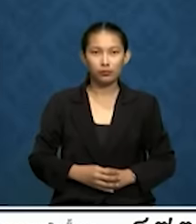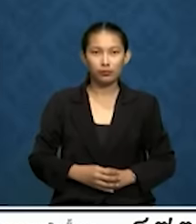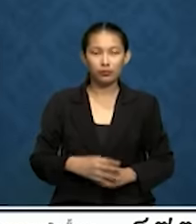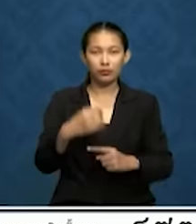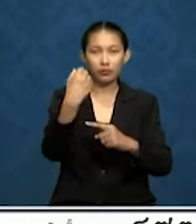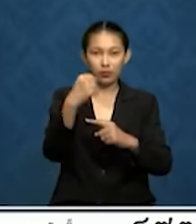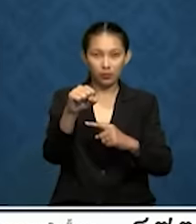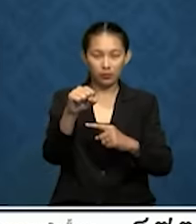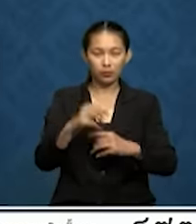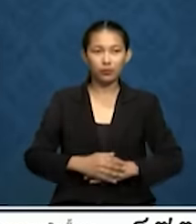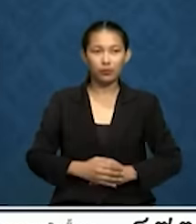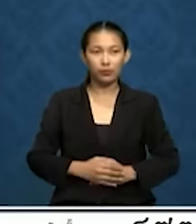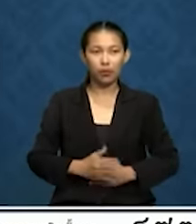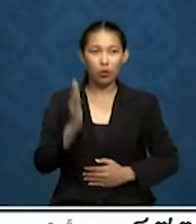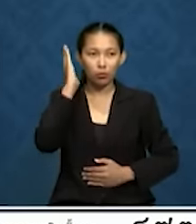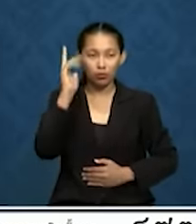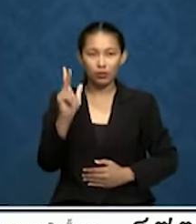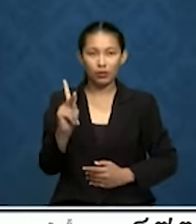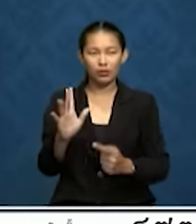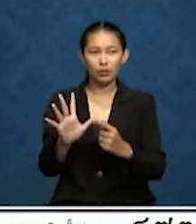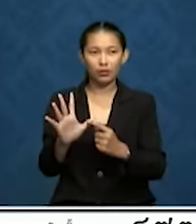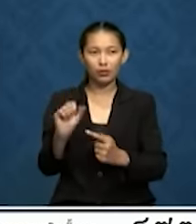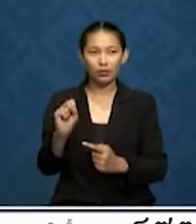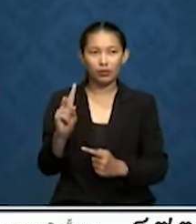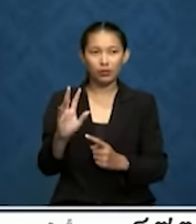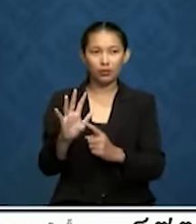10นายกฤตฮิรันเลิศอุริศ